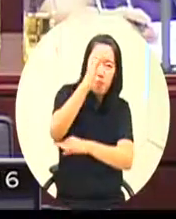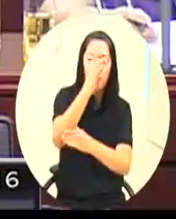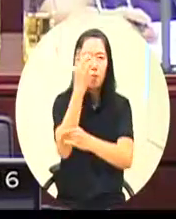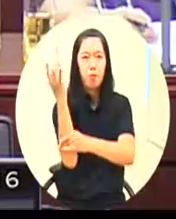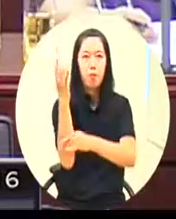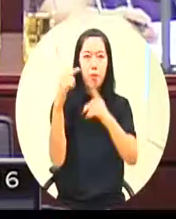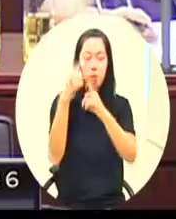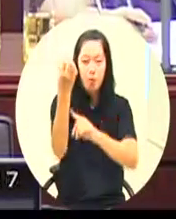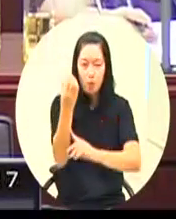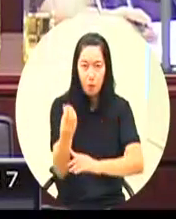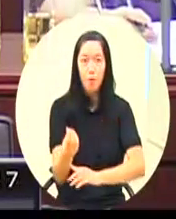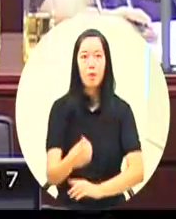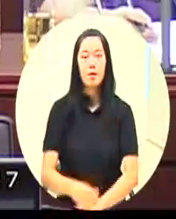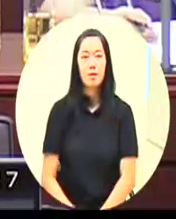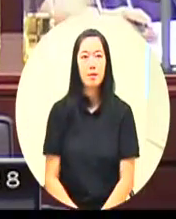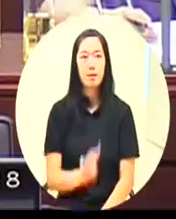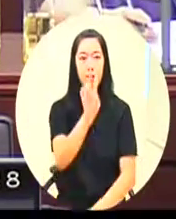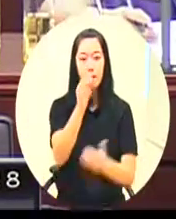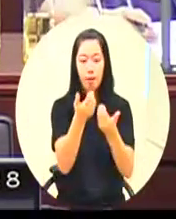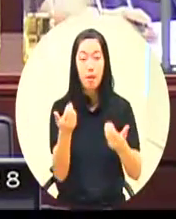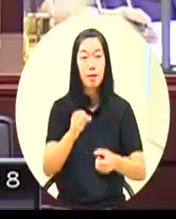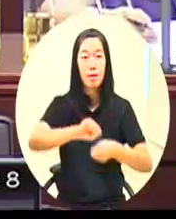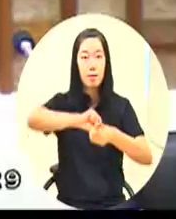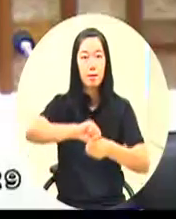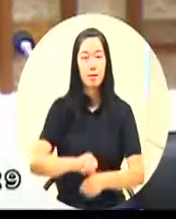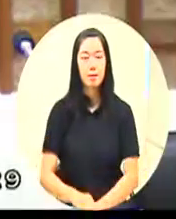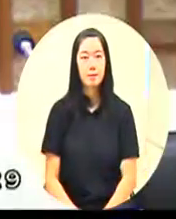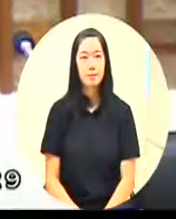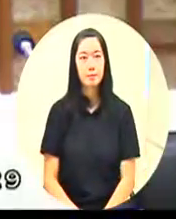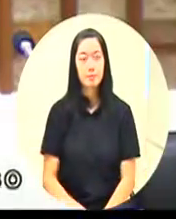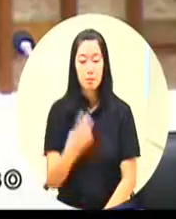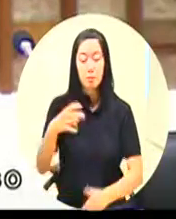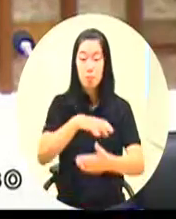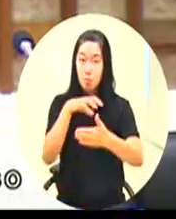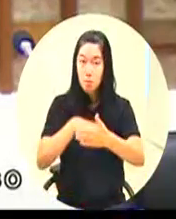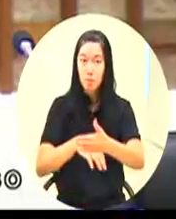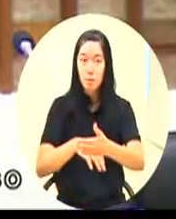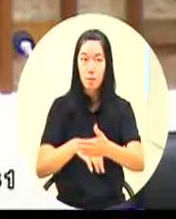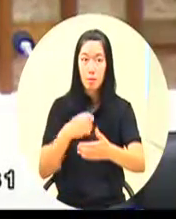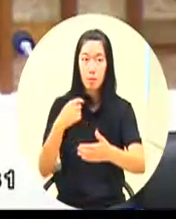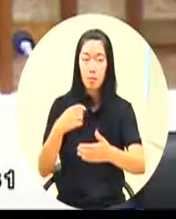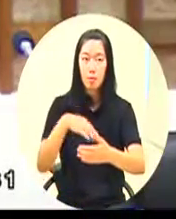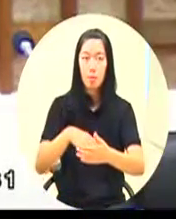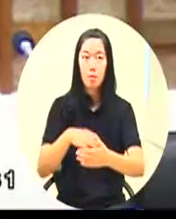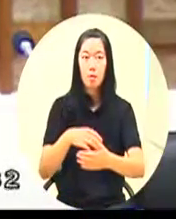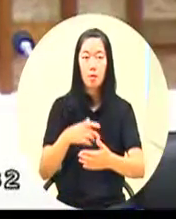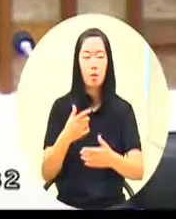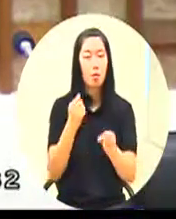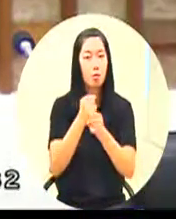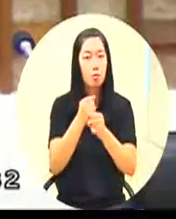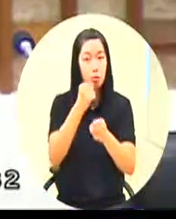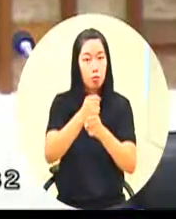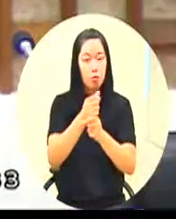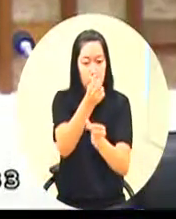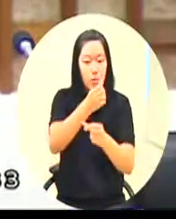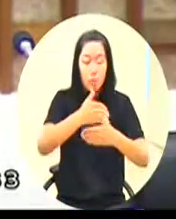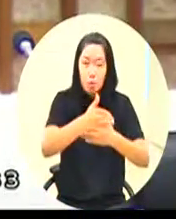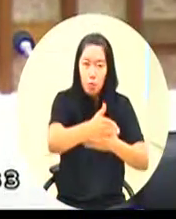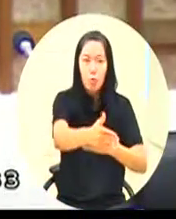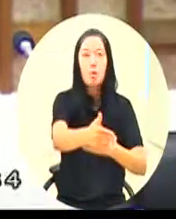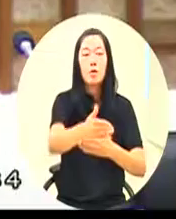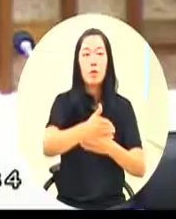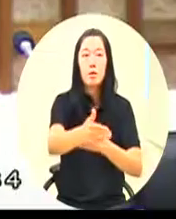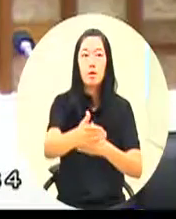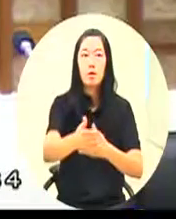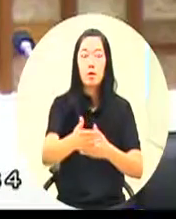的。 再给你两分钟。 包含他本这个本身的 SOP 的一个行政的一个流程